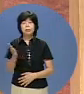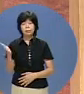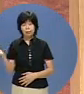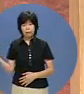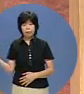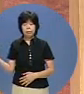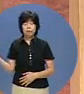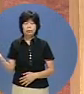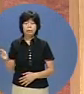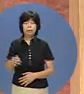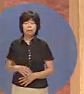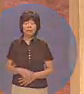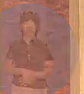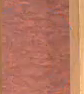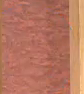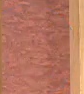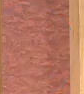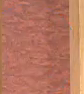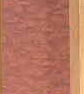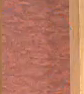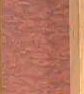続いての話題です。